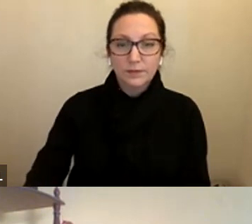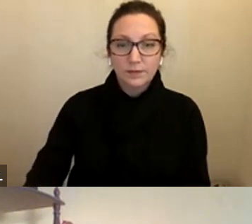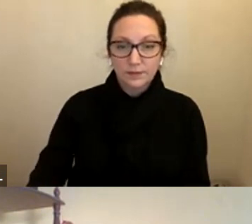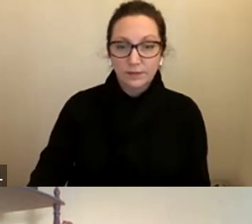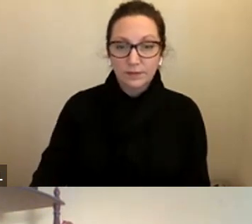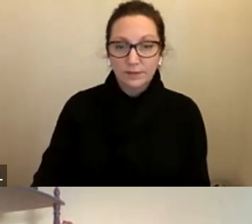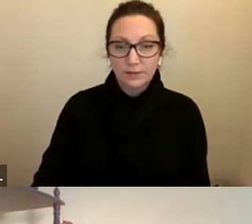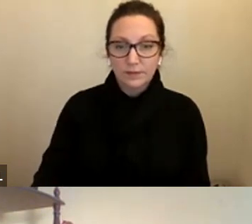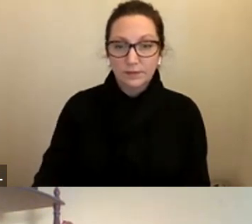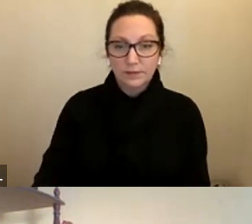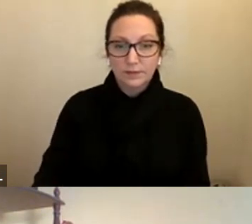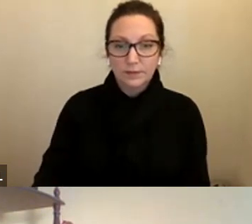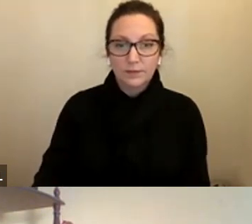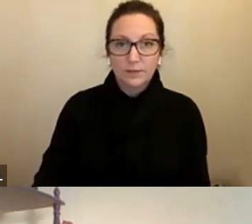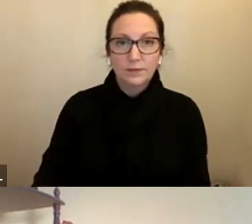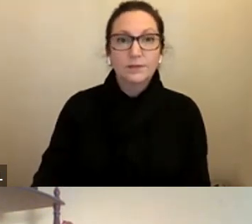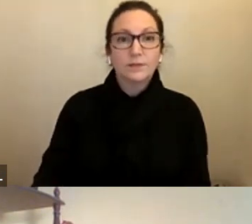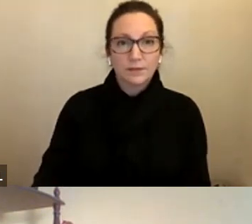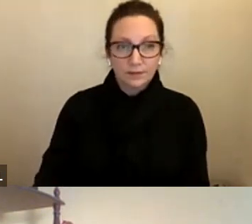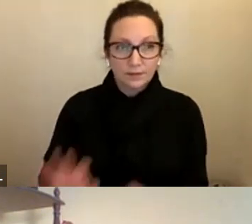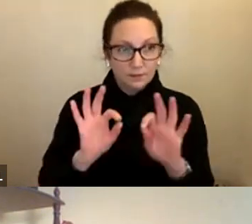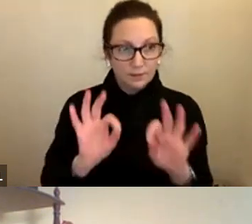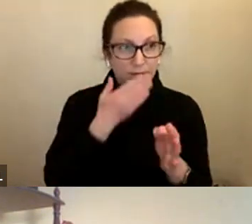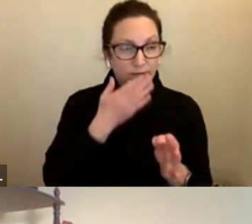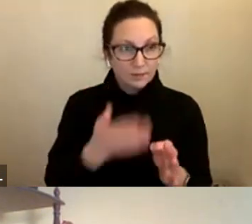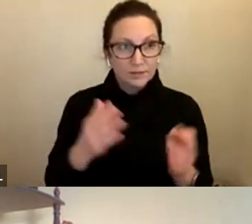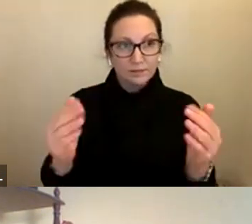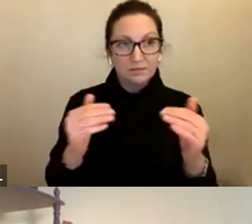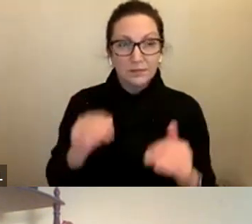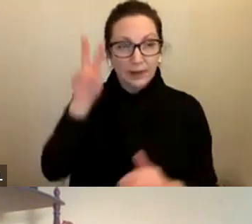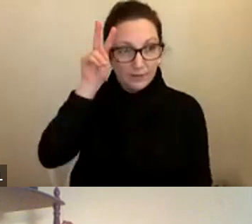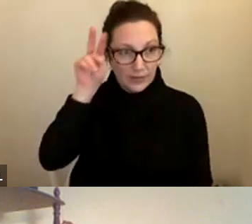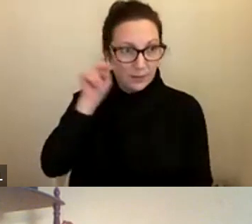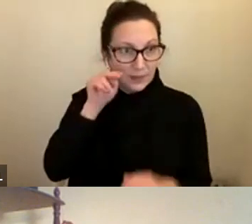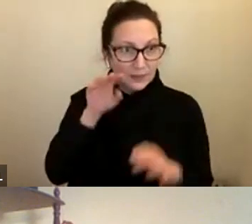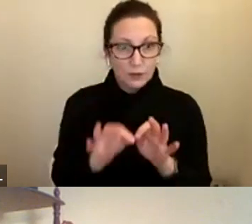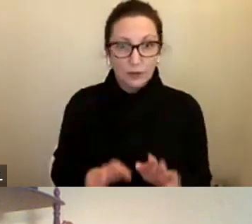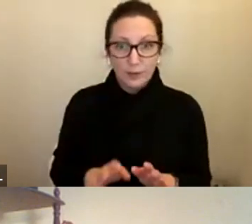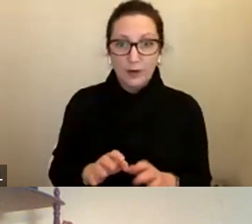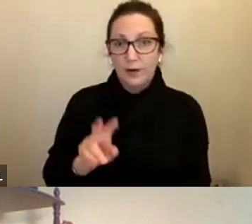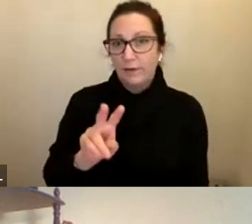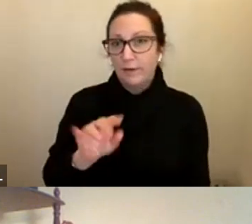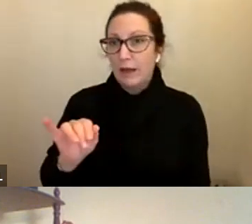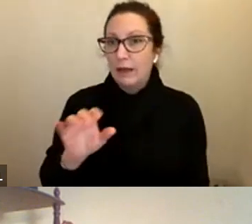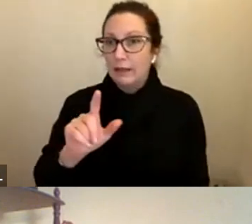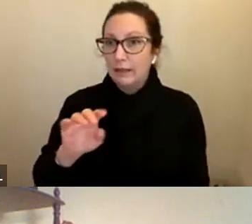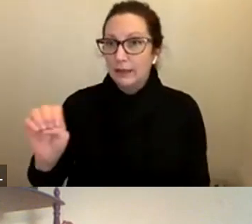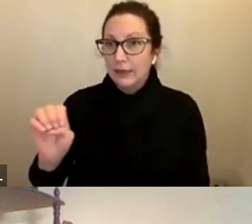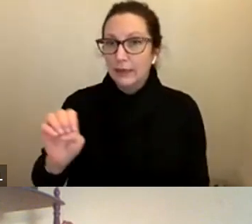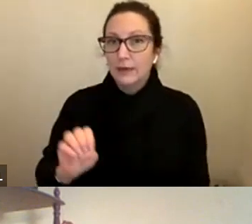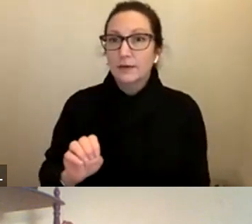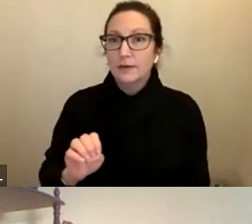escolher português. Obrigada. Thank you. Our Vietnamese interpreter is Vi Lee. Will you please give the